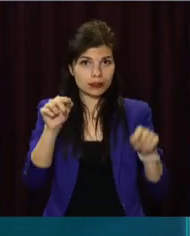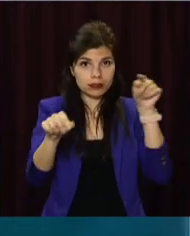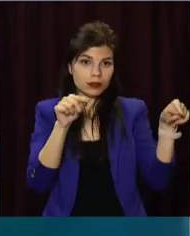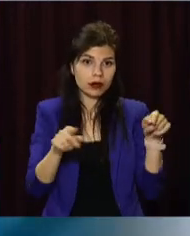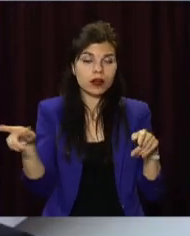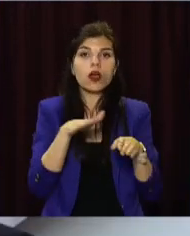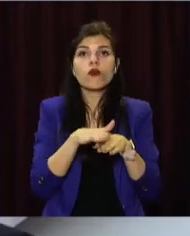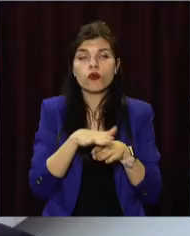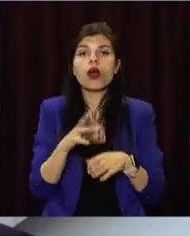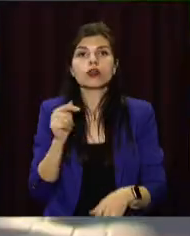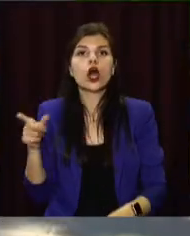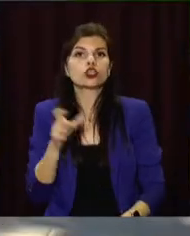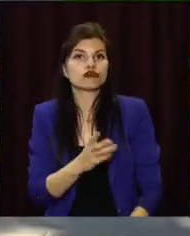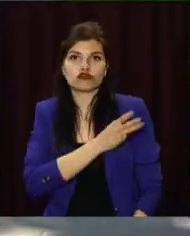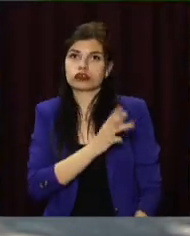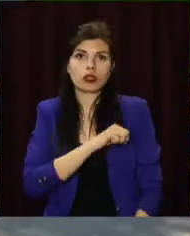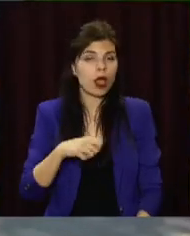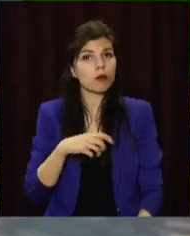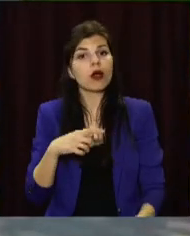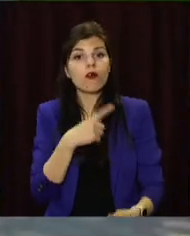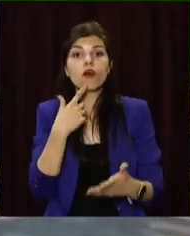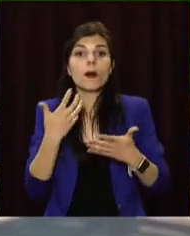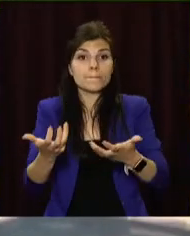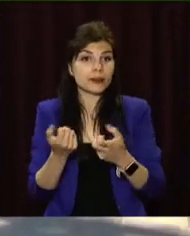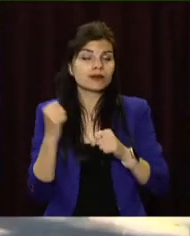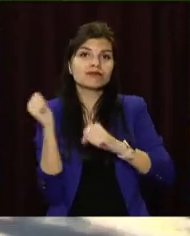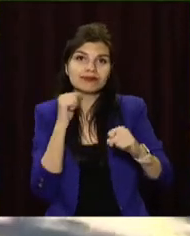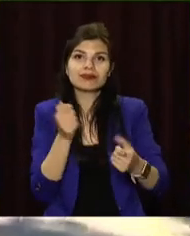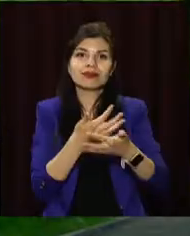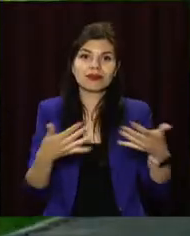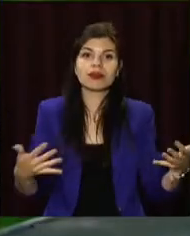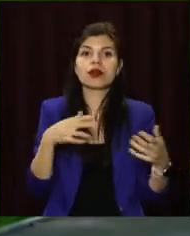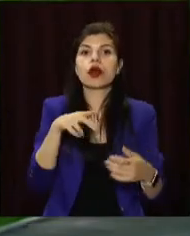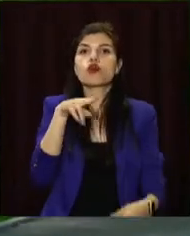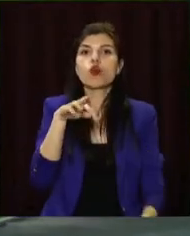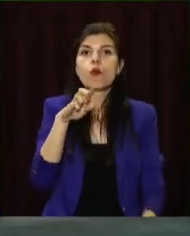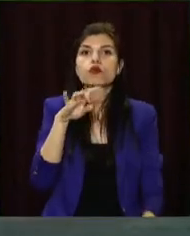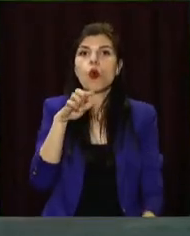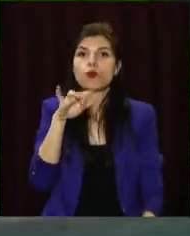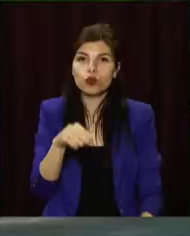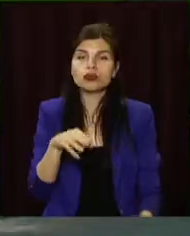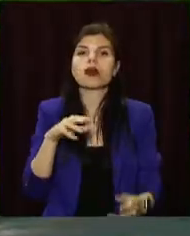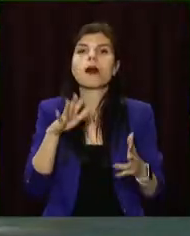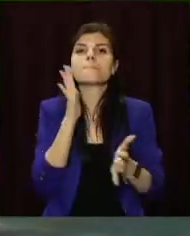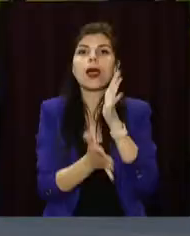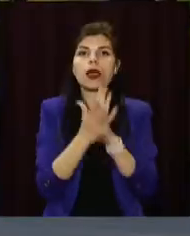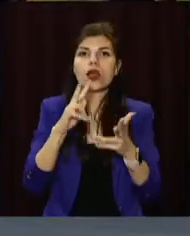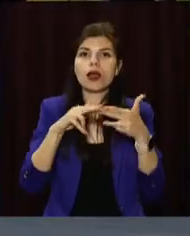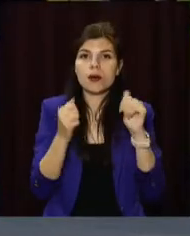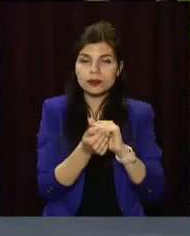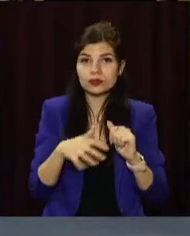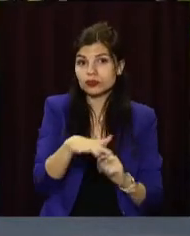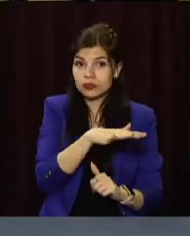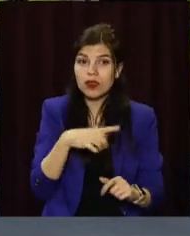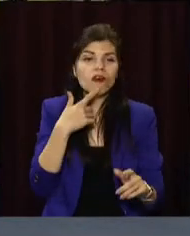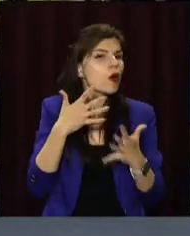ними на добровільних засадах. Матимуть людей на громадські роботи добробут, парки Кам'янського та інші комунальні підприємства. Найбільше